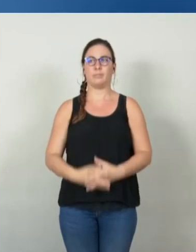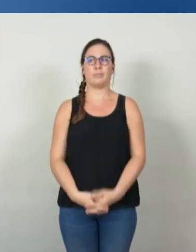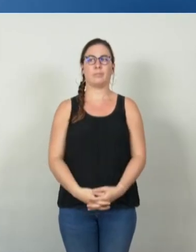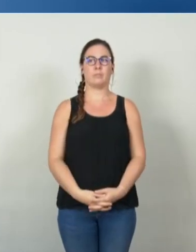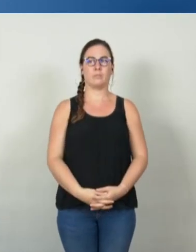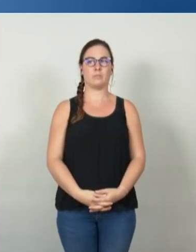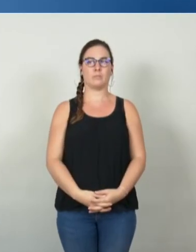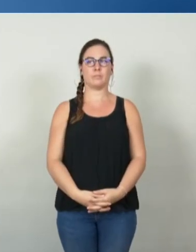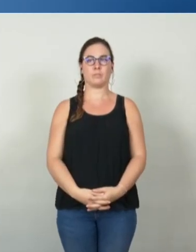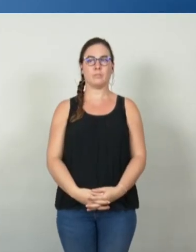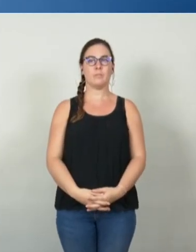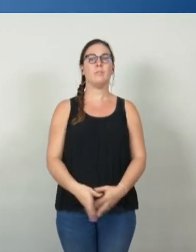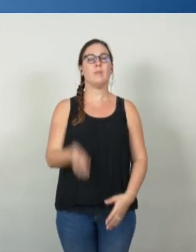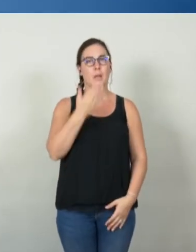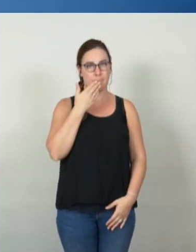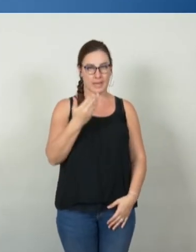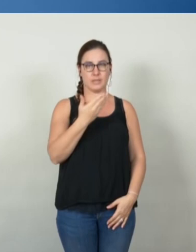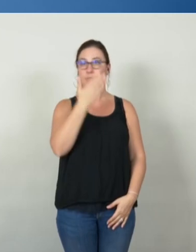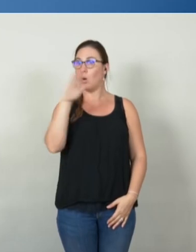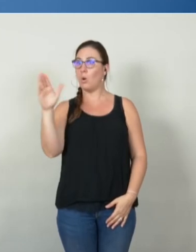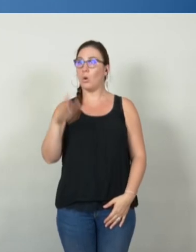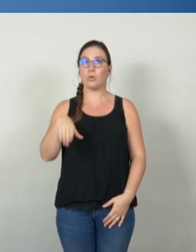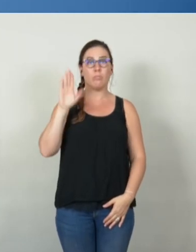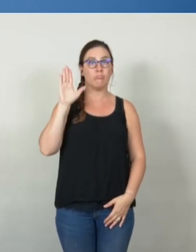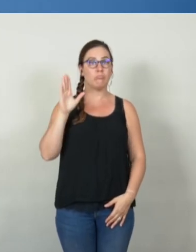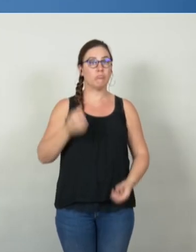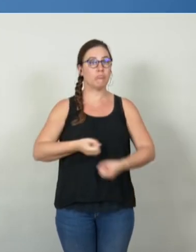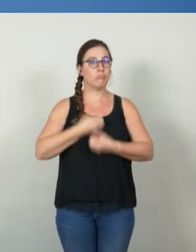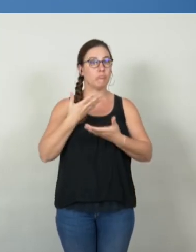merci y a-t-il d'autres demandes de prise de parole